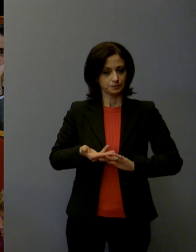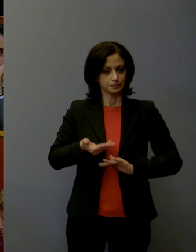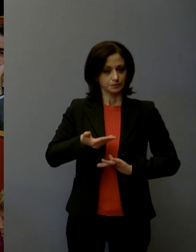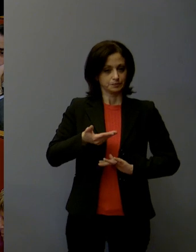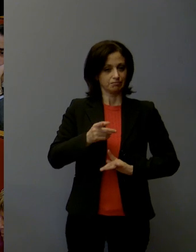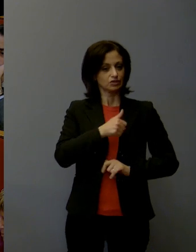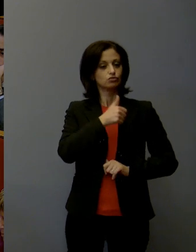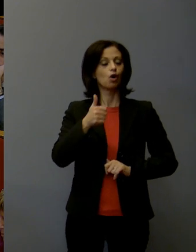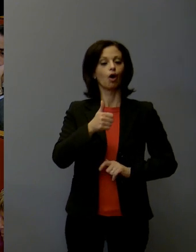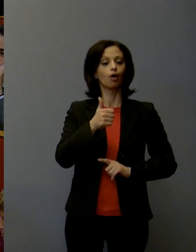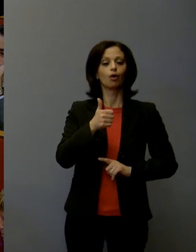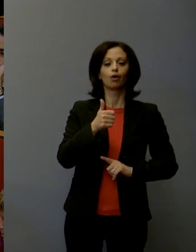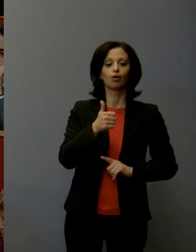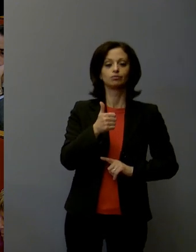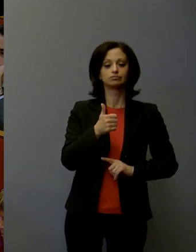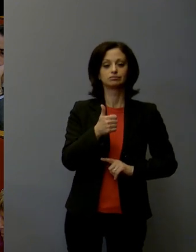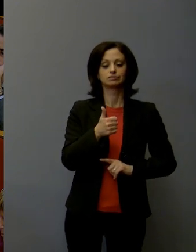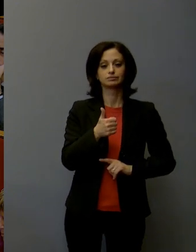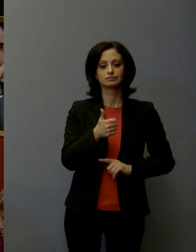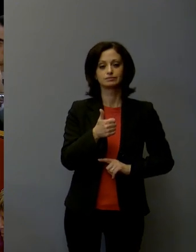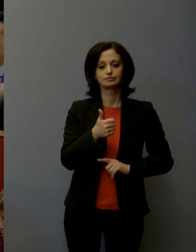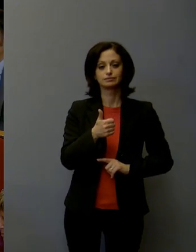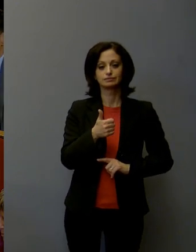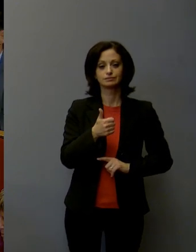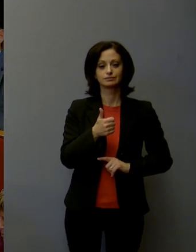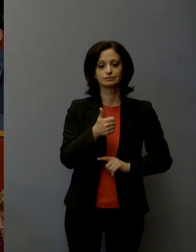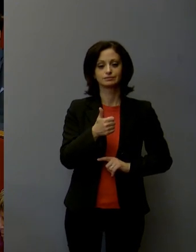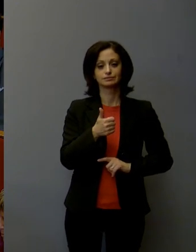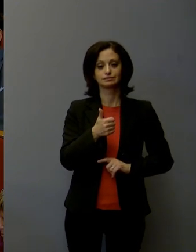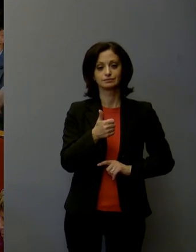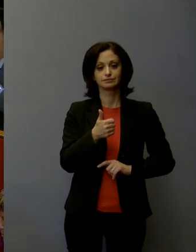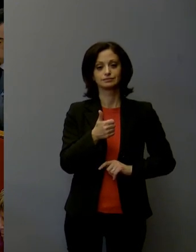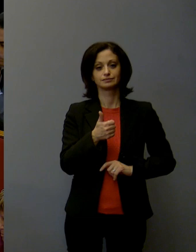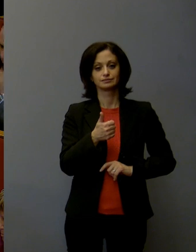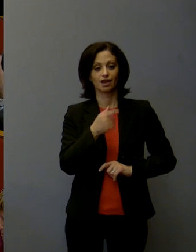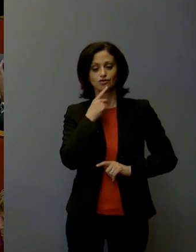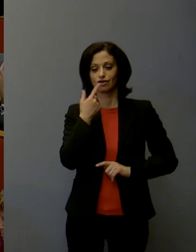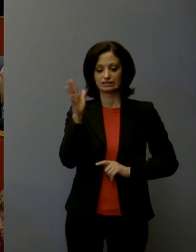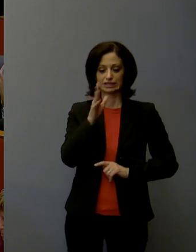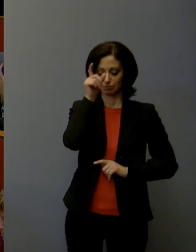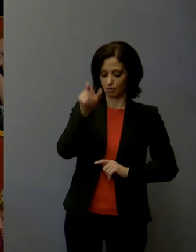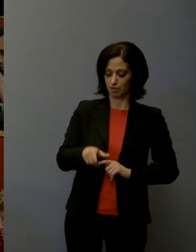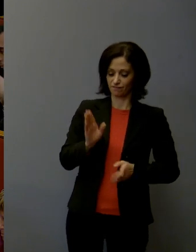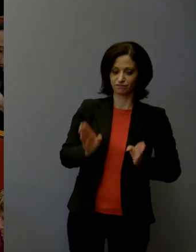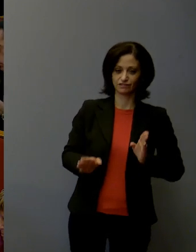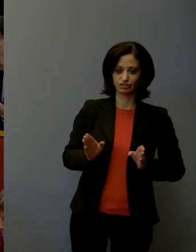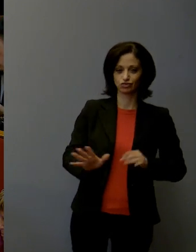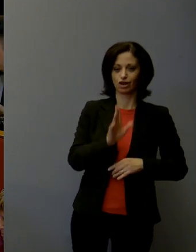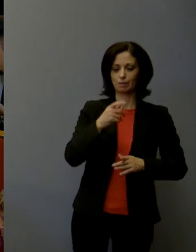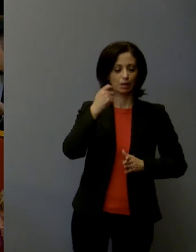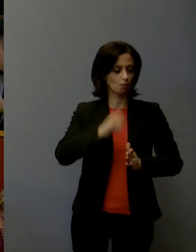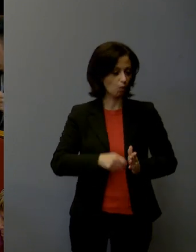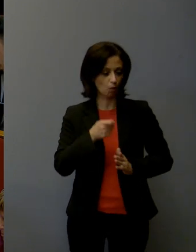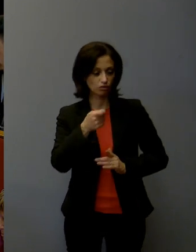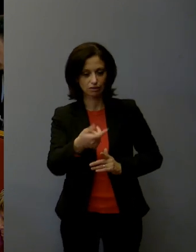si limita a chi dà come dire da delle multe o comunque può avere chiaramente